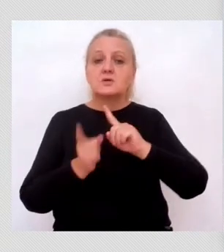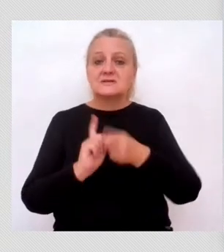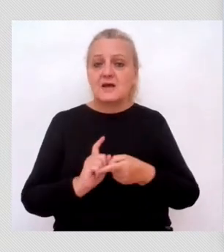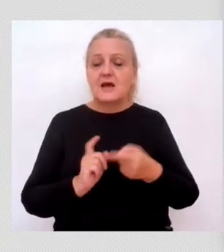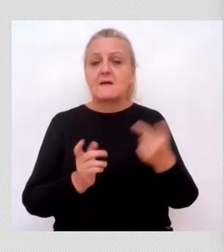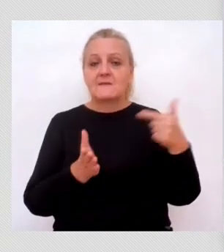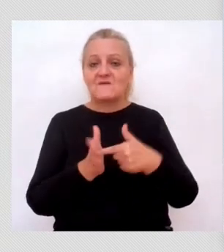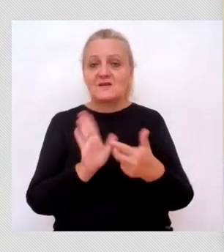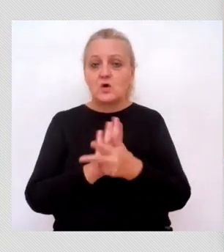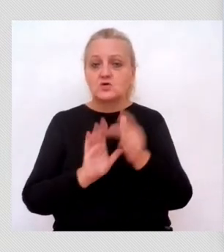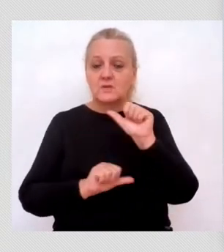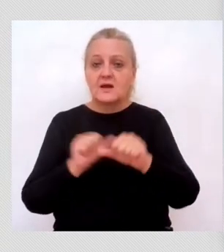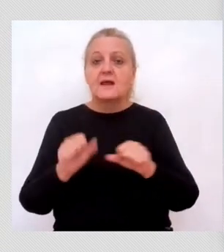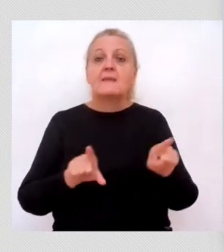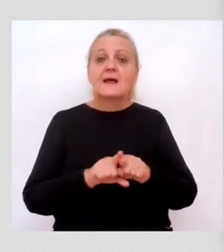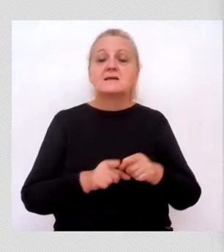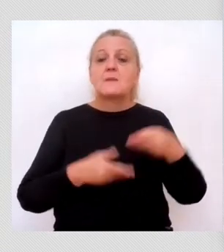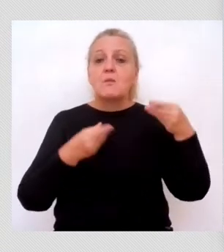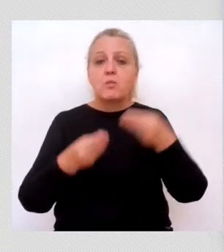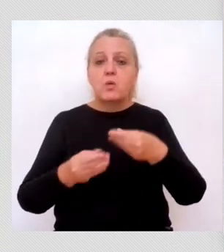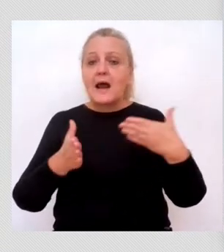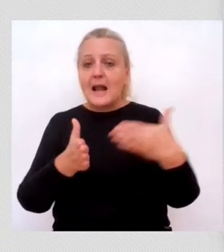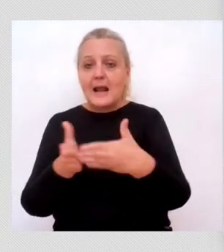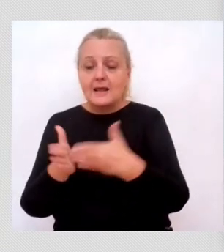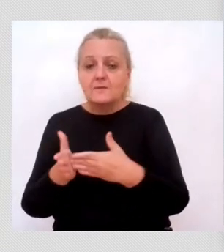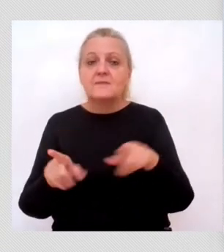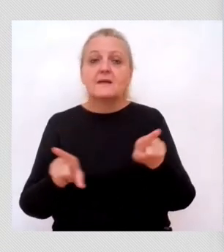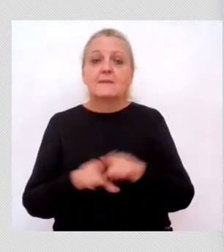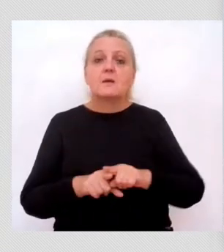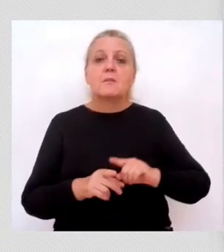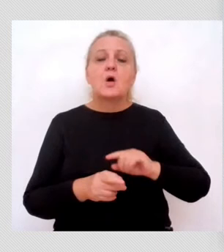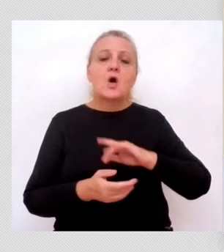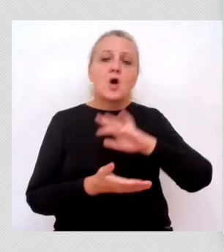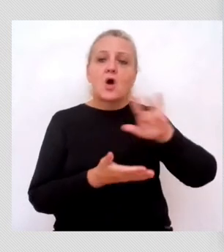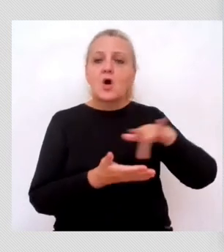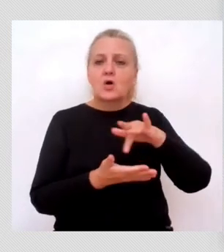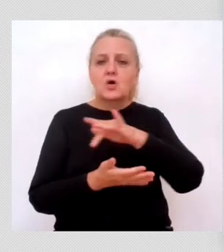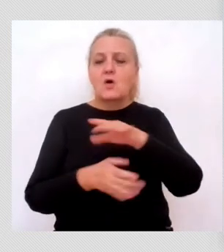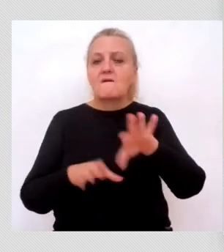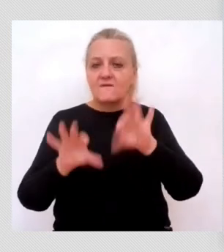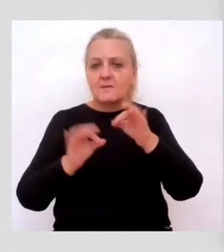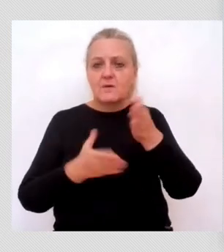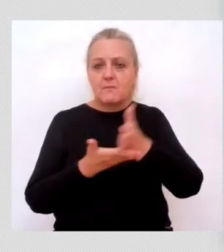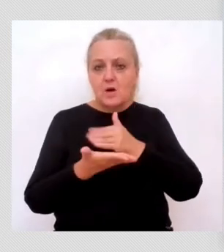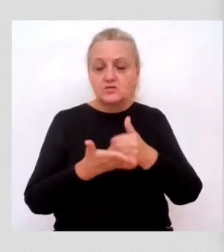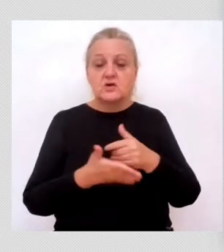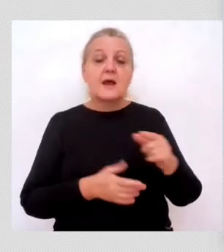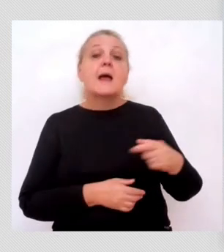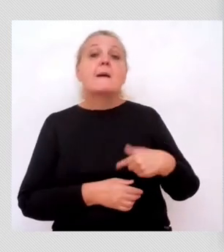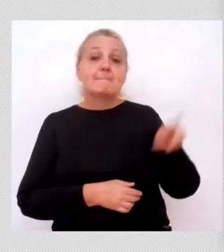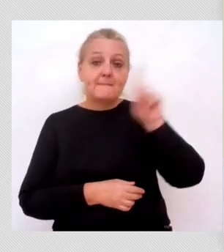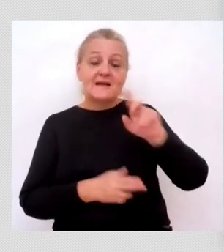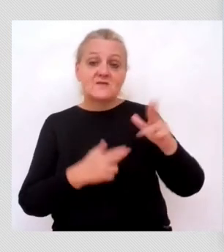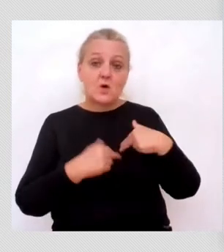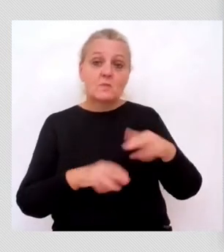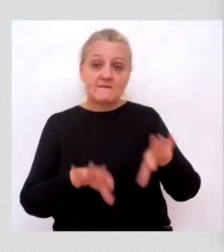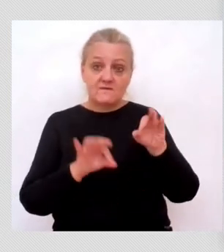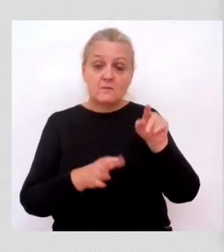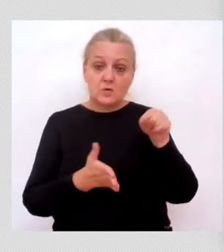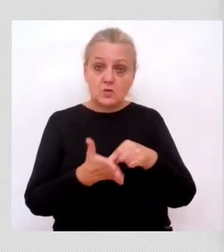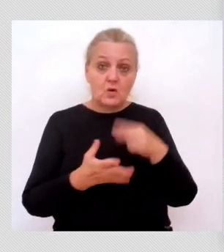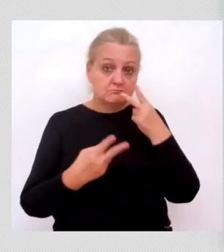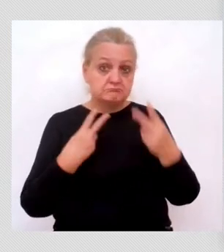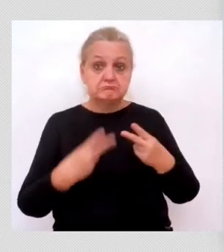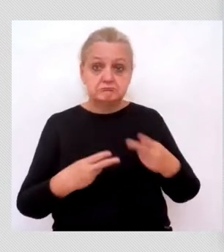2018, na kwestie limitów wpłat, czy kwestie podziałów na okręgi wyborcze, prawda? Tutaj też Państwowa Komisja Wyborcza w tym zakresie no, dostrzega